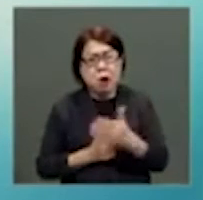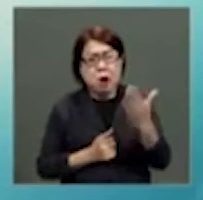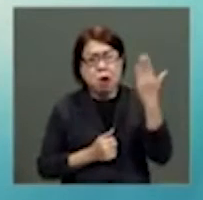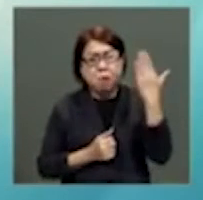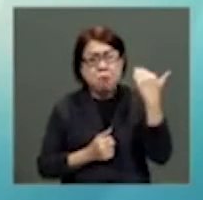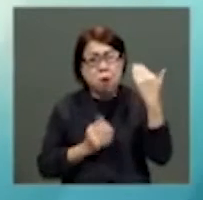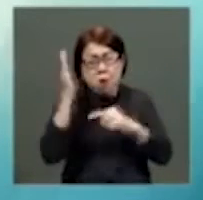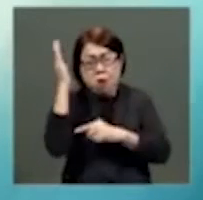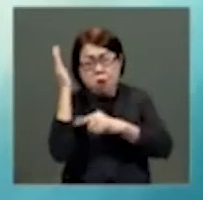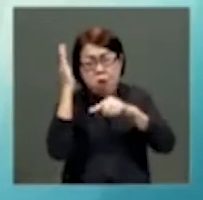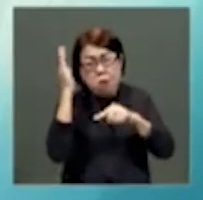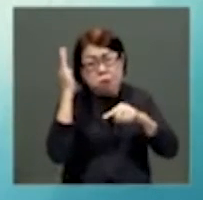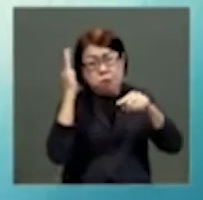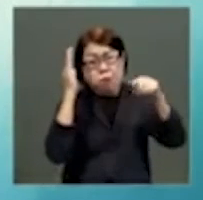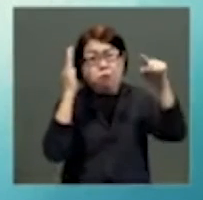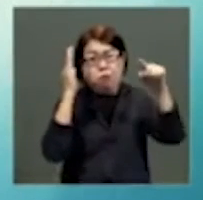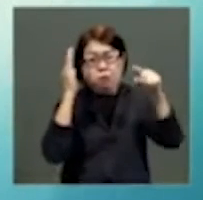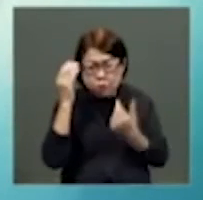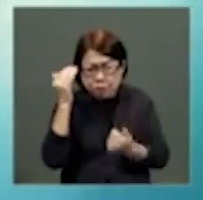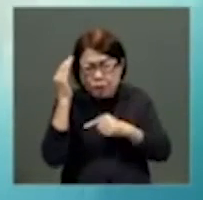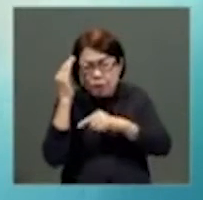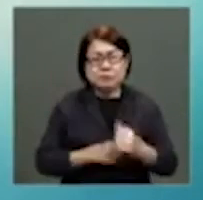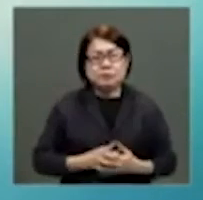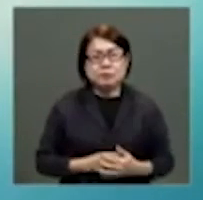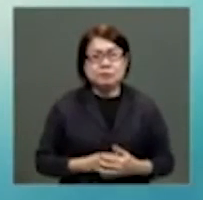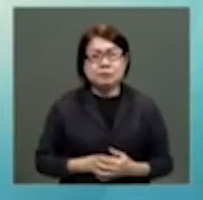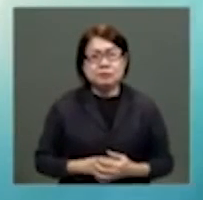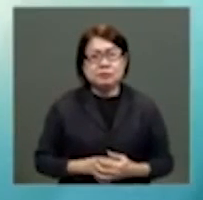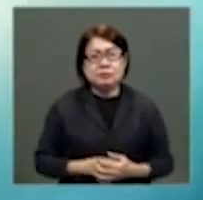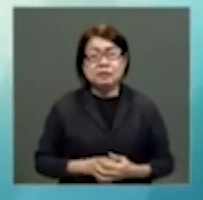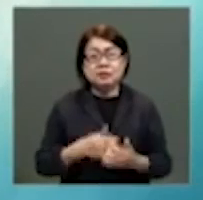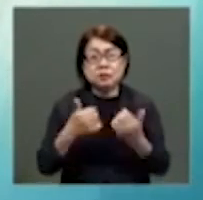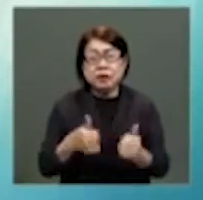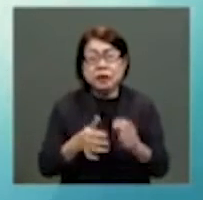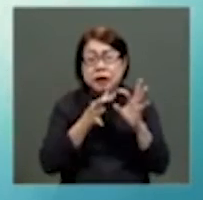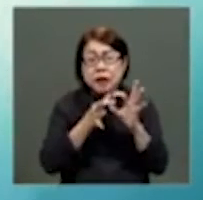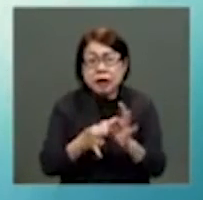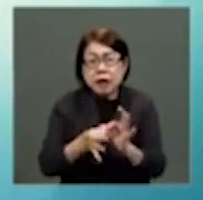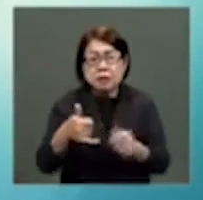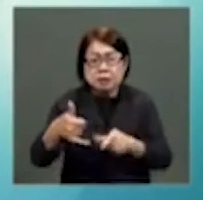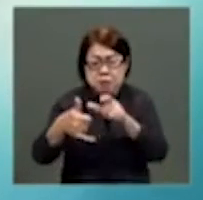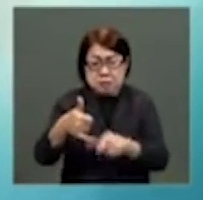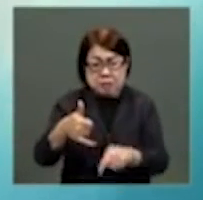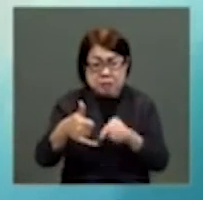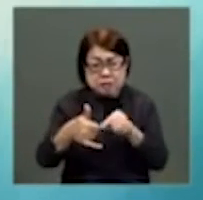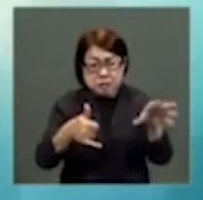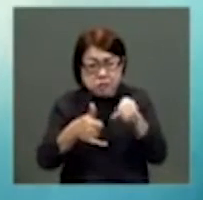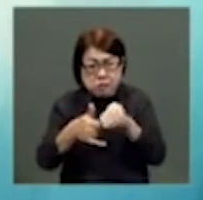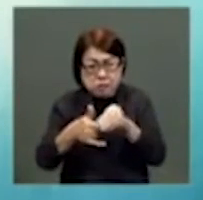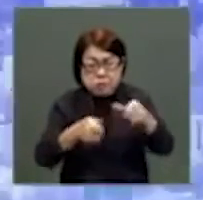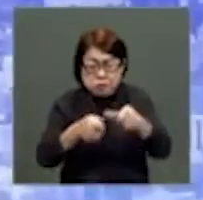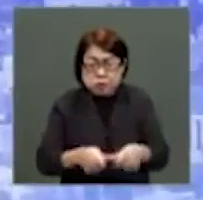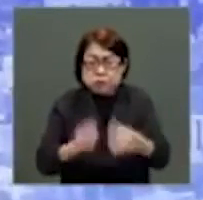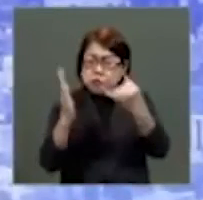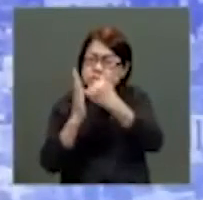ไปถึงข้างบนนี้ทรงตัวอยู่อย่างเงี้ยดีละนะครับคนที่เจ็บป่วยในแต่ละจังหวัดนะครับ